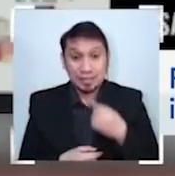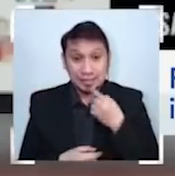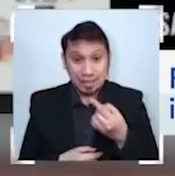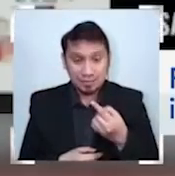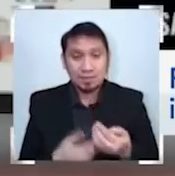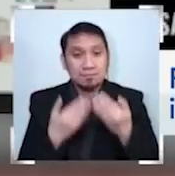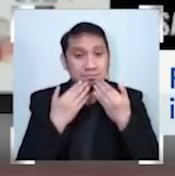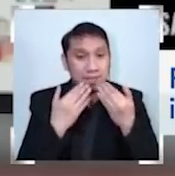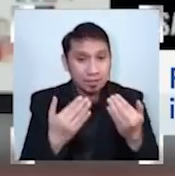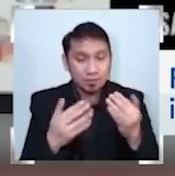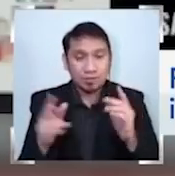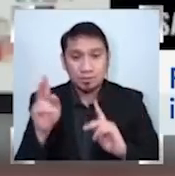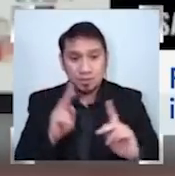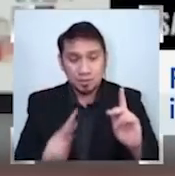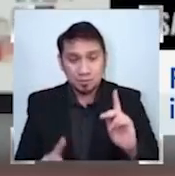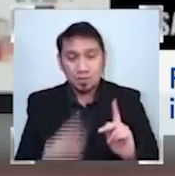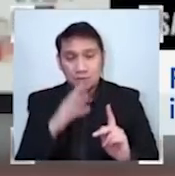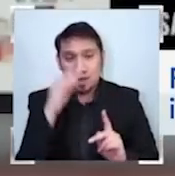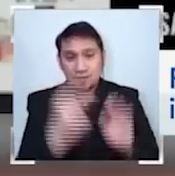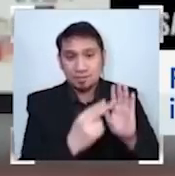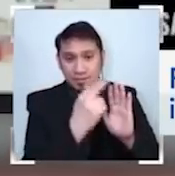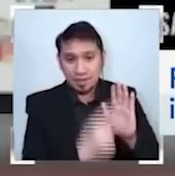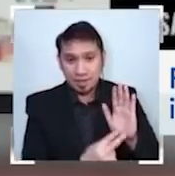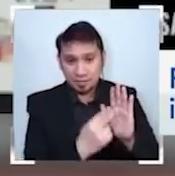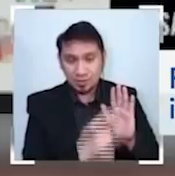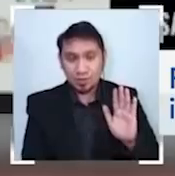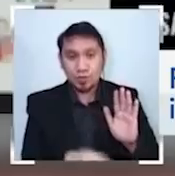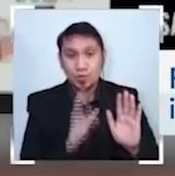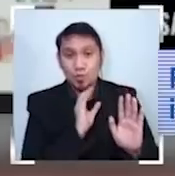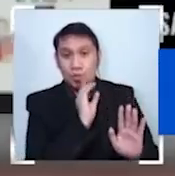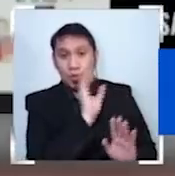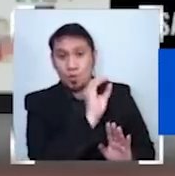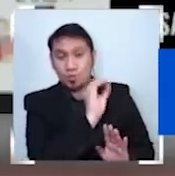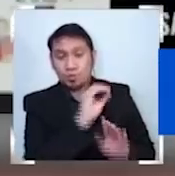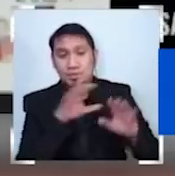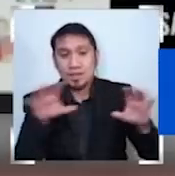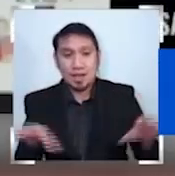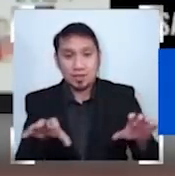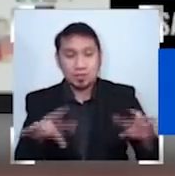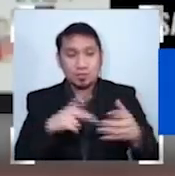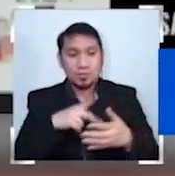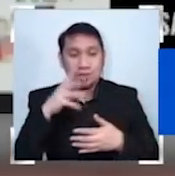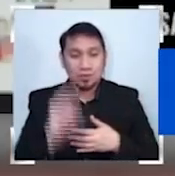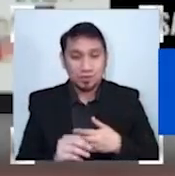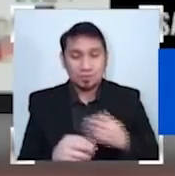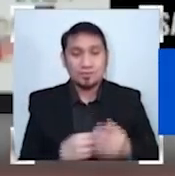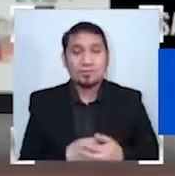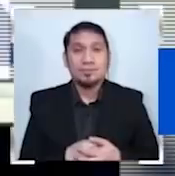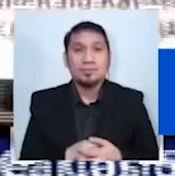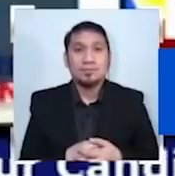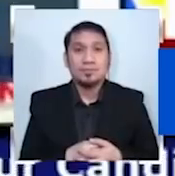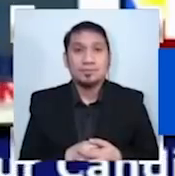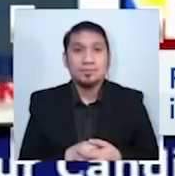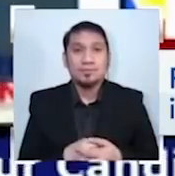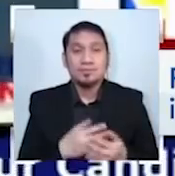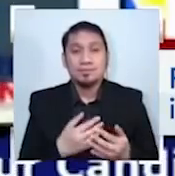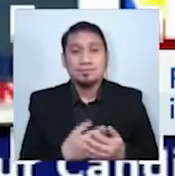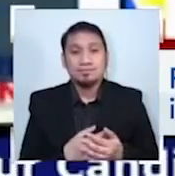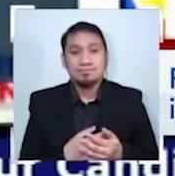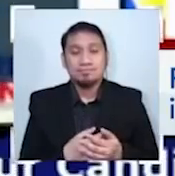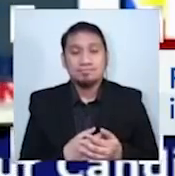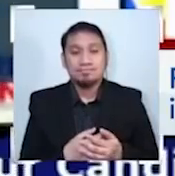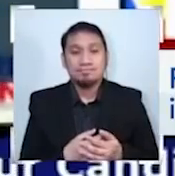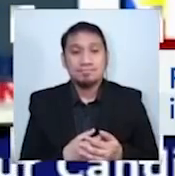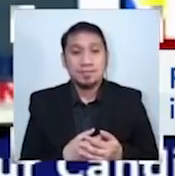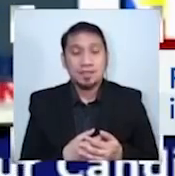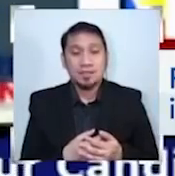at binasa ang kanyang action programs. Focus on multi-level, multi-sectoral development initiative. Wala namang aktibidad